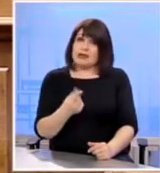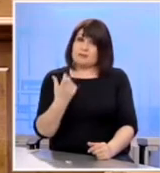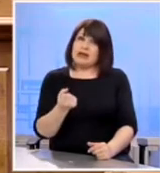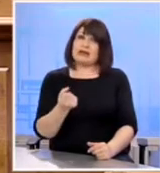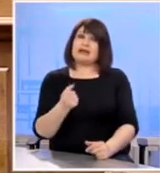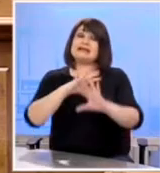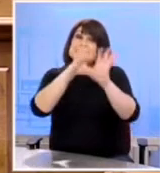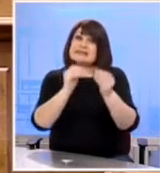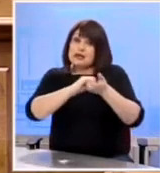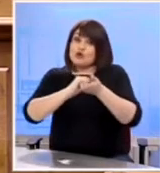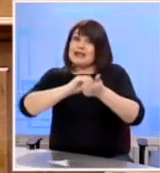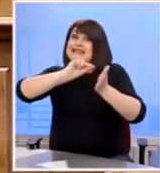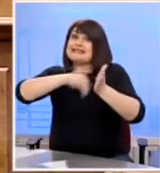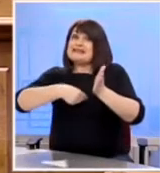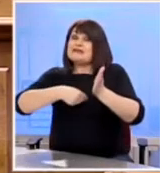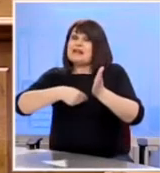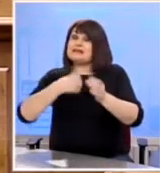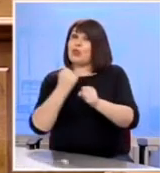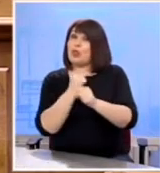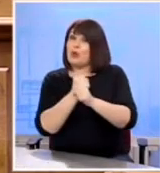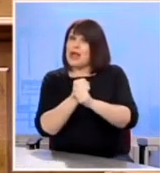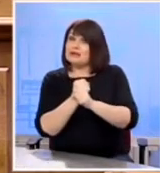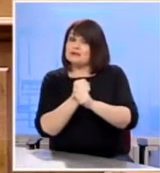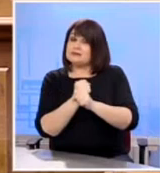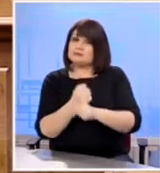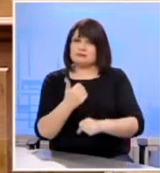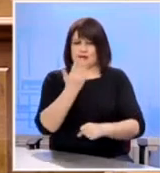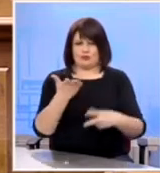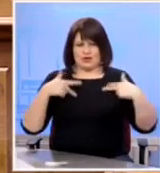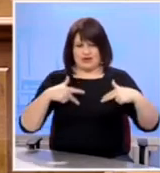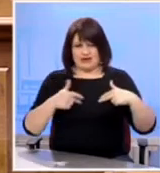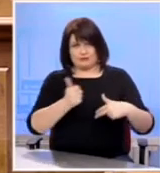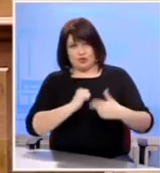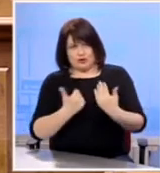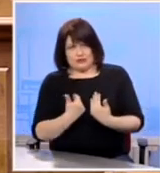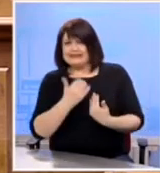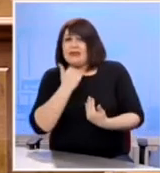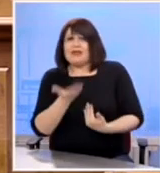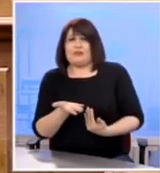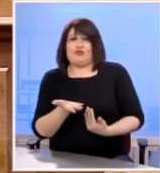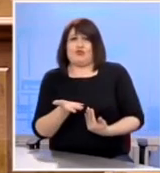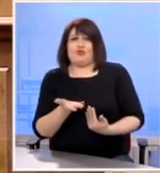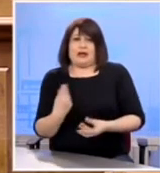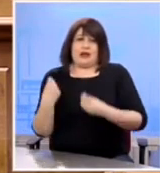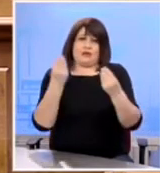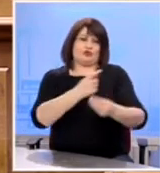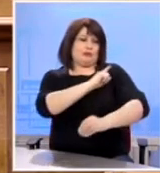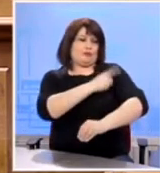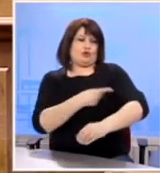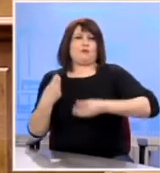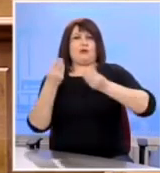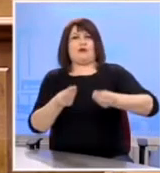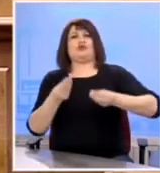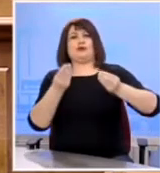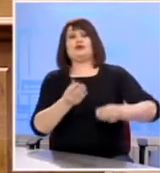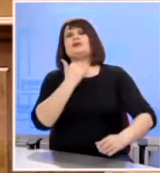για συλλογική σύμβαση εργασίας. Δεν θα μπορούσε η κυβέρνηση από μόνη της να αποδώσει προνόμια τα οποία και τη δυνατότητα δεν έχει